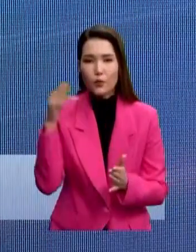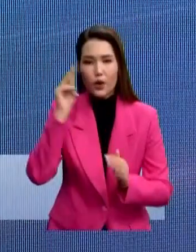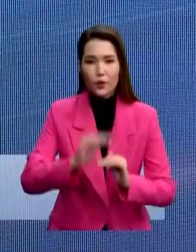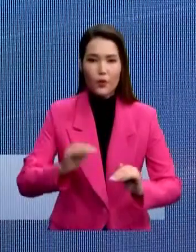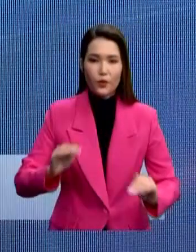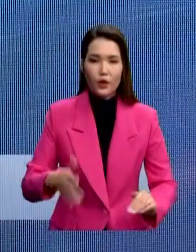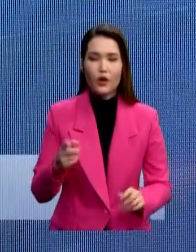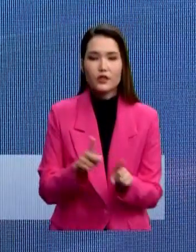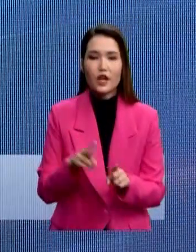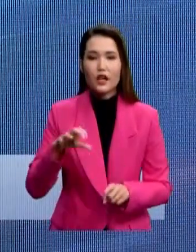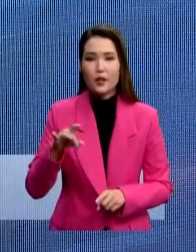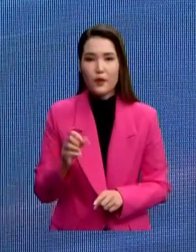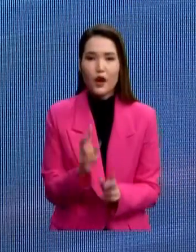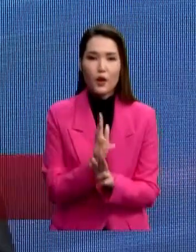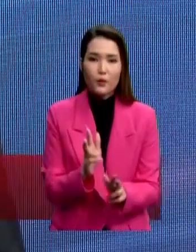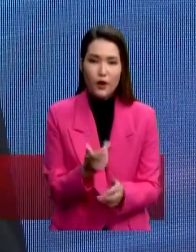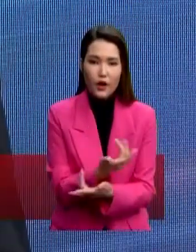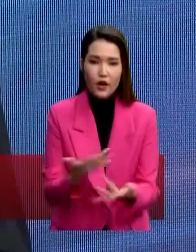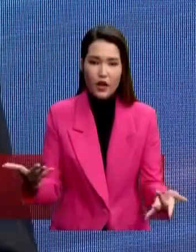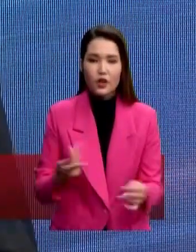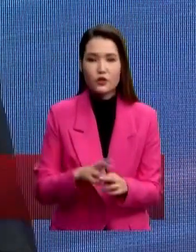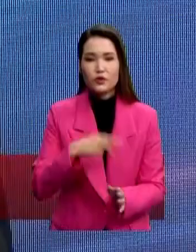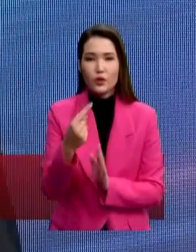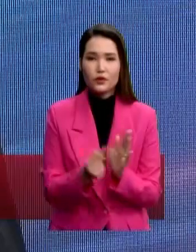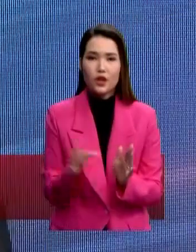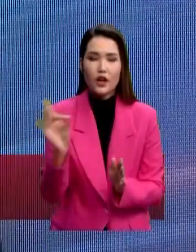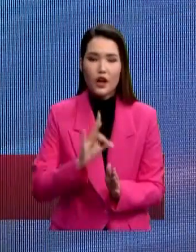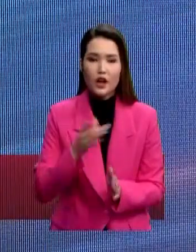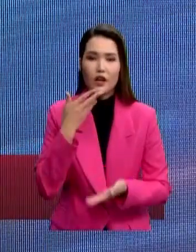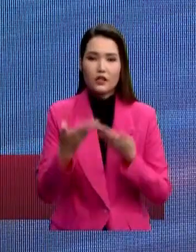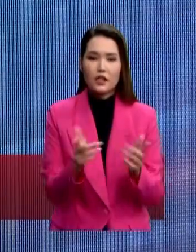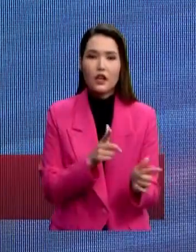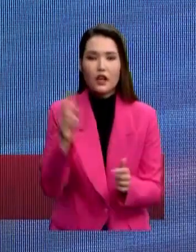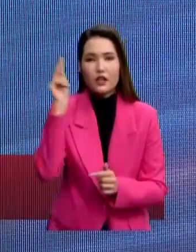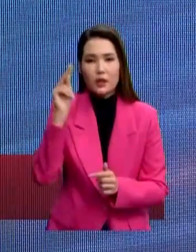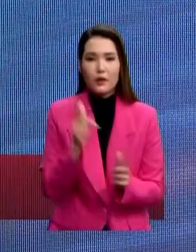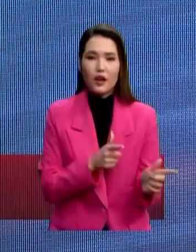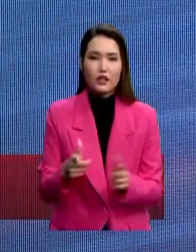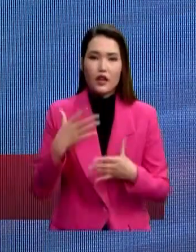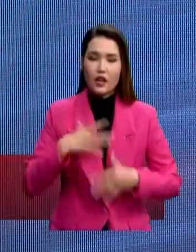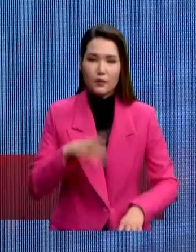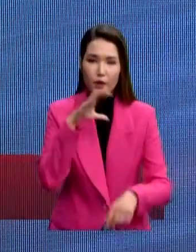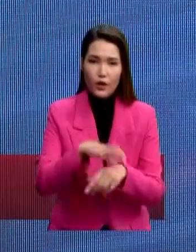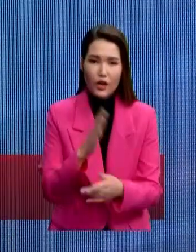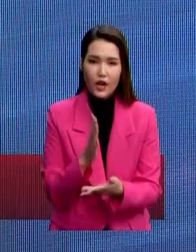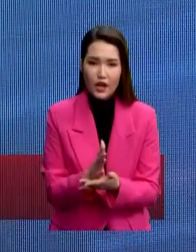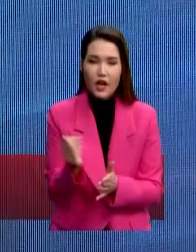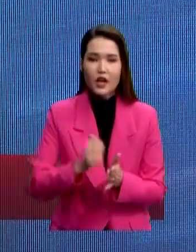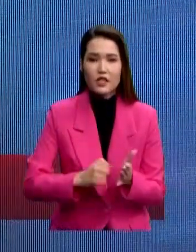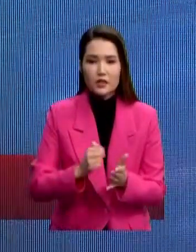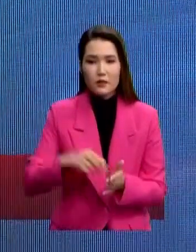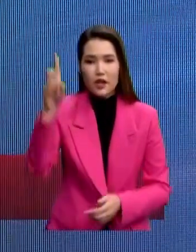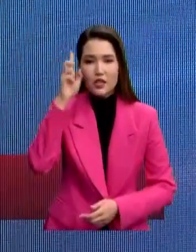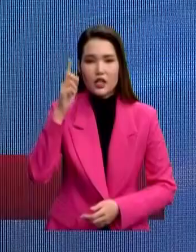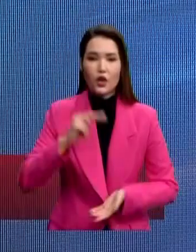ал депутаттар мұғалім. Мұғалім сұрақ қояды, ал оқушылардың сабаққа дайындалып келмегені көрініп тұр. Мәселен, сенаторлар